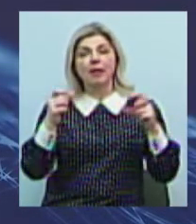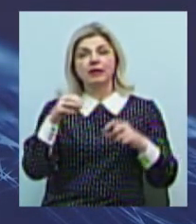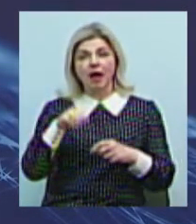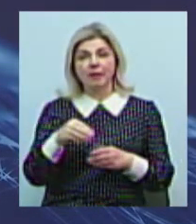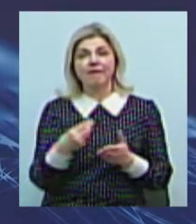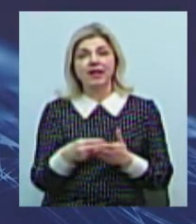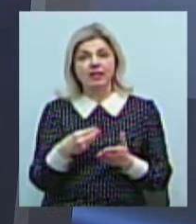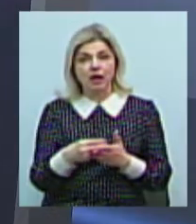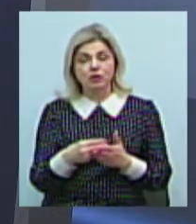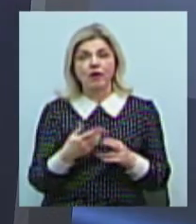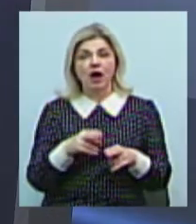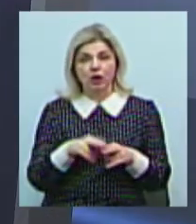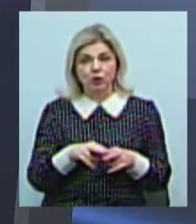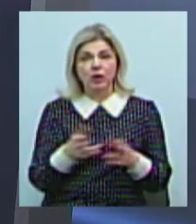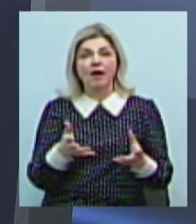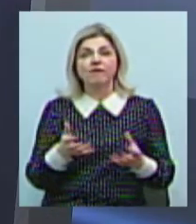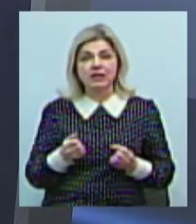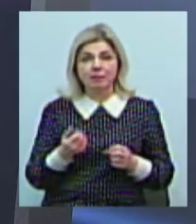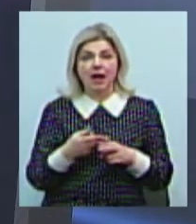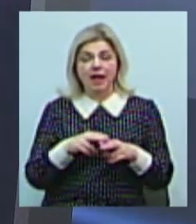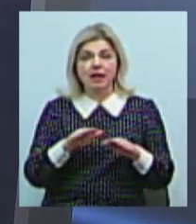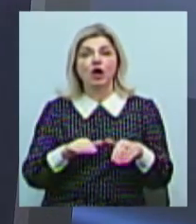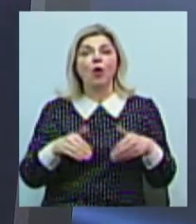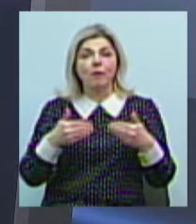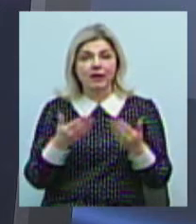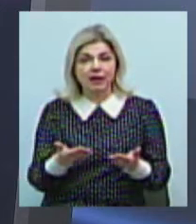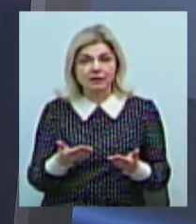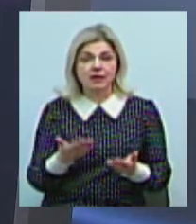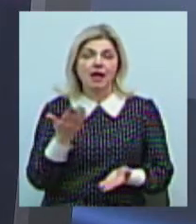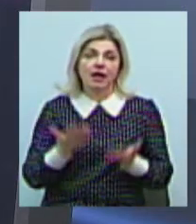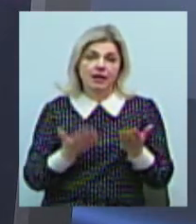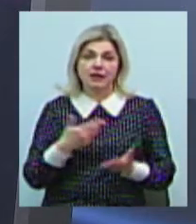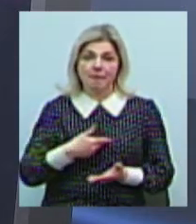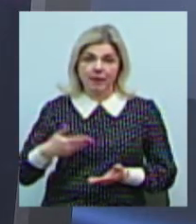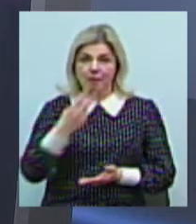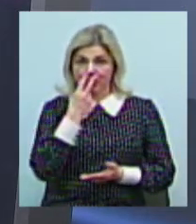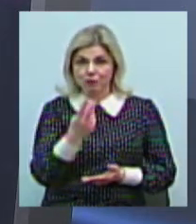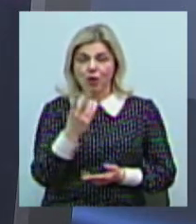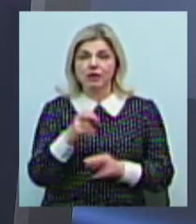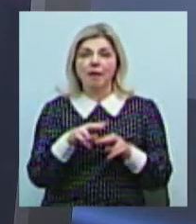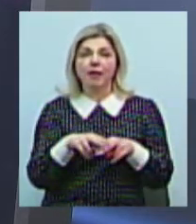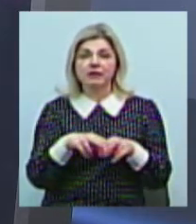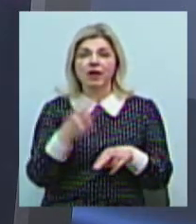который воспринял выводы и рекомендации. Если мы посмотрим на паспорта